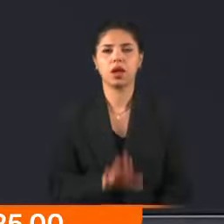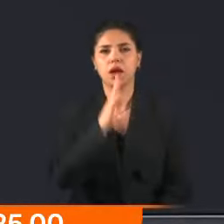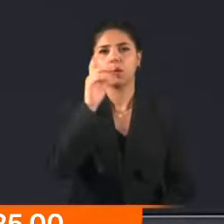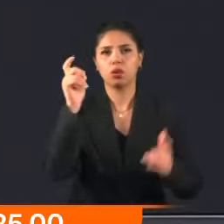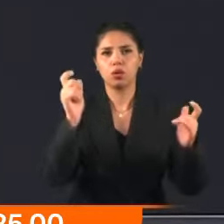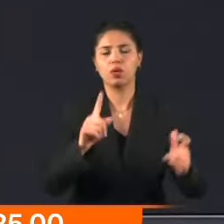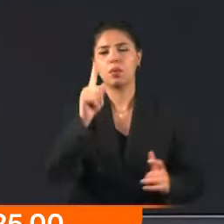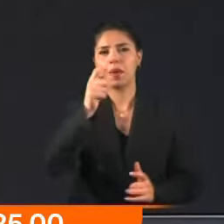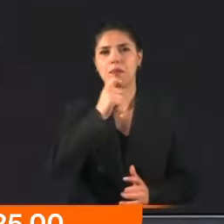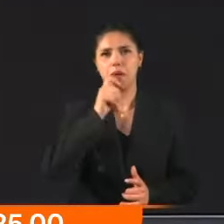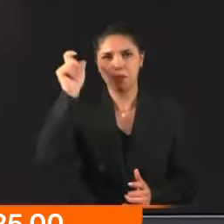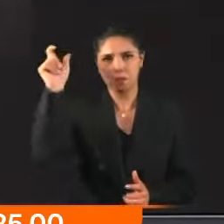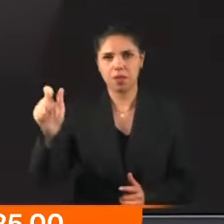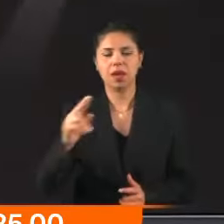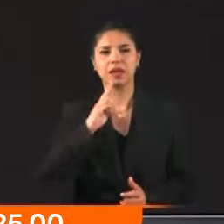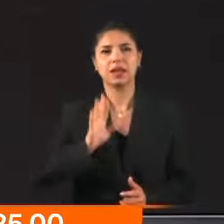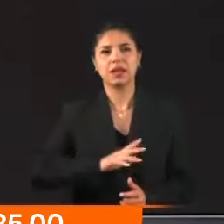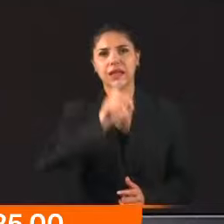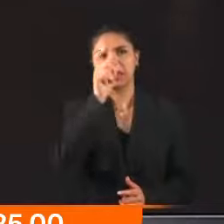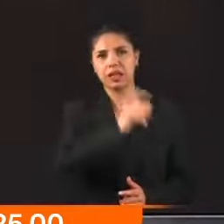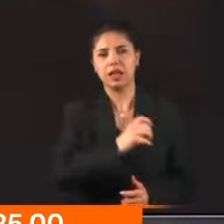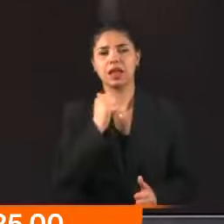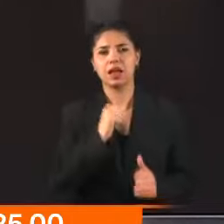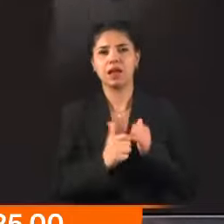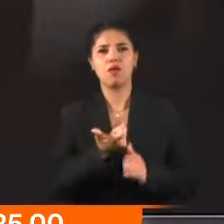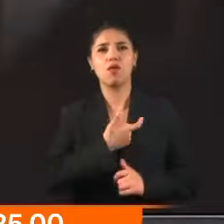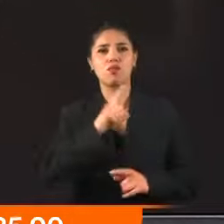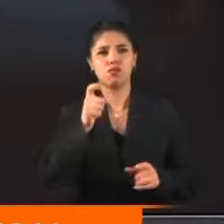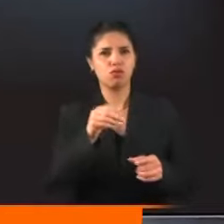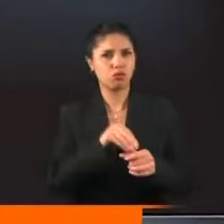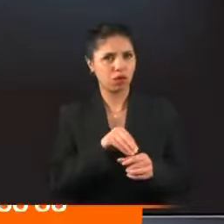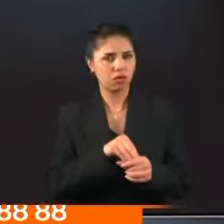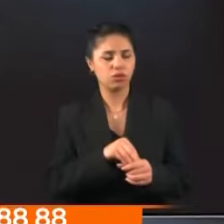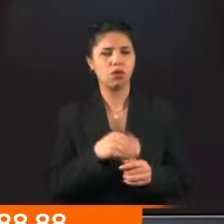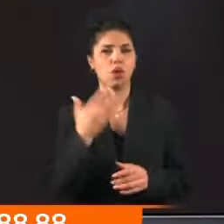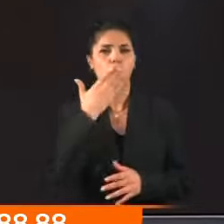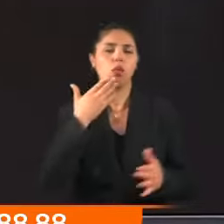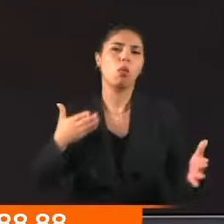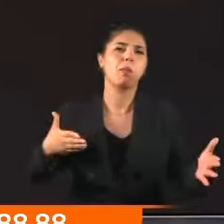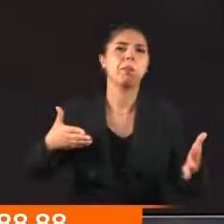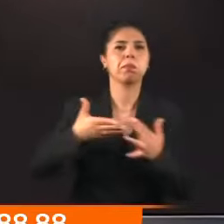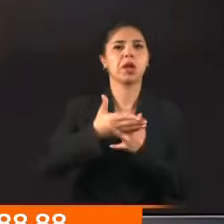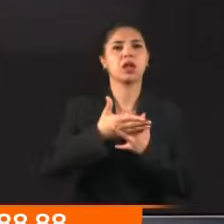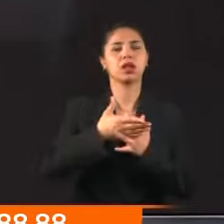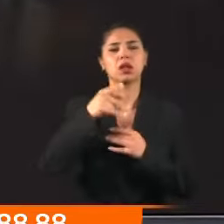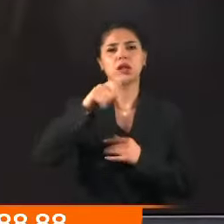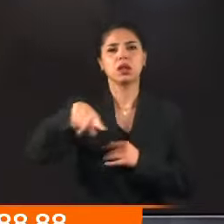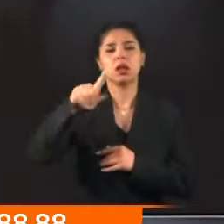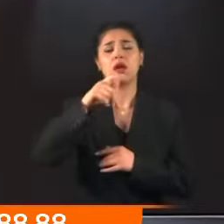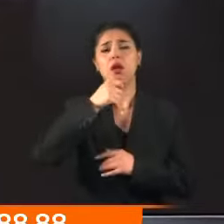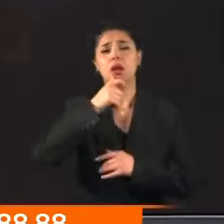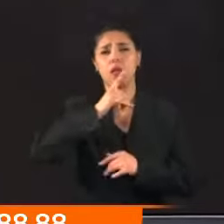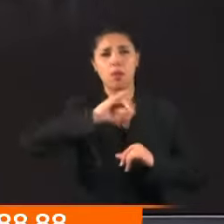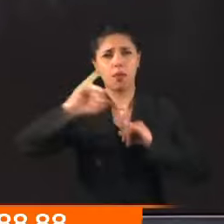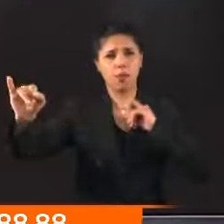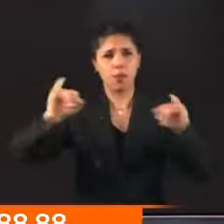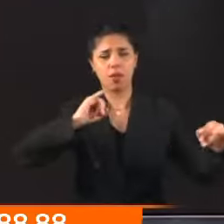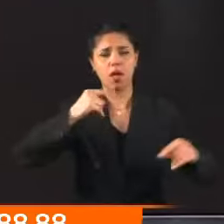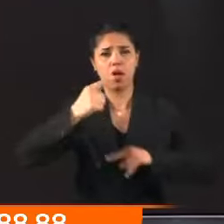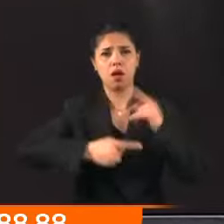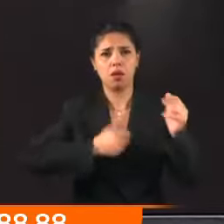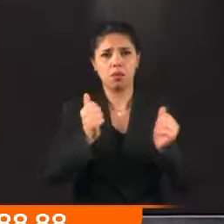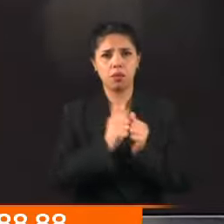Kocaeli'nde bir baba kızıyla kavga eden öğrenciyi bulmak için okulu bastı. Karşısına çıkanlara hakaretler yağdıran adam yakınlarıyla